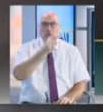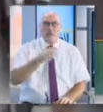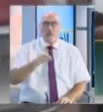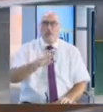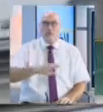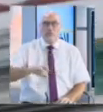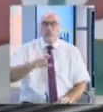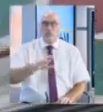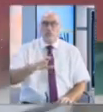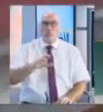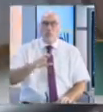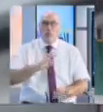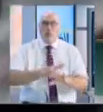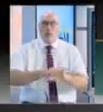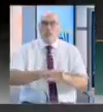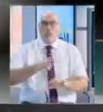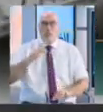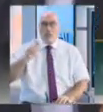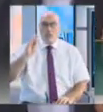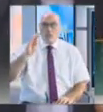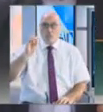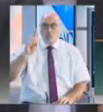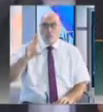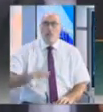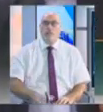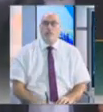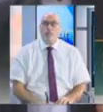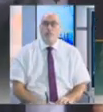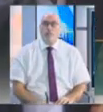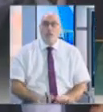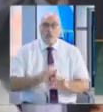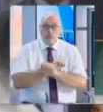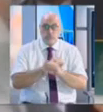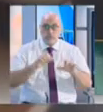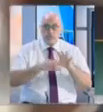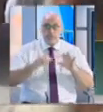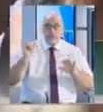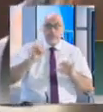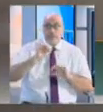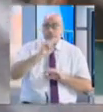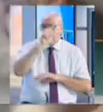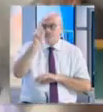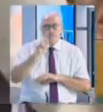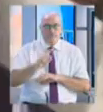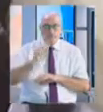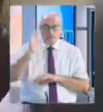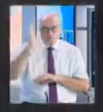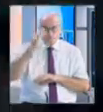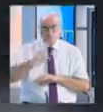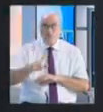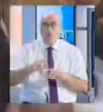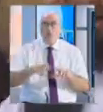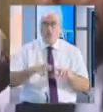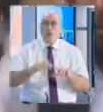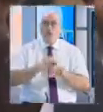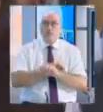الغربي من العاصمة كابول. وقالت الشرطة المحلية أن الانفجار الذي لم تتبناه أي جهة لحد الآن ناتج عن زرع جسم